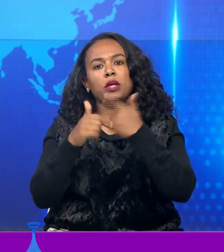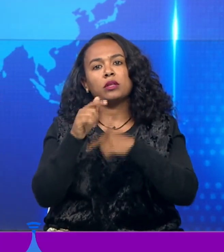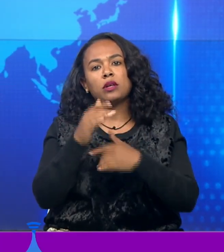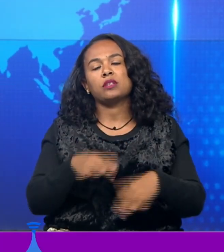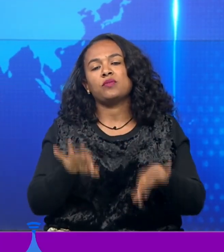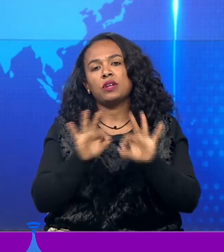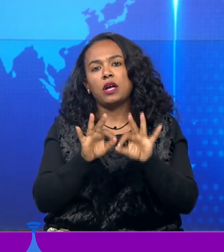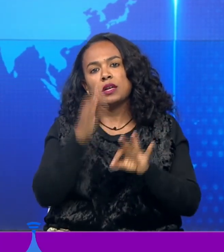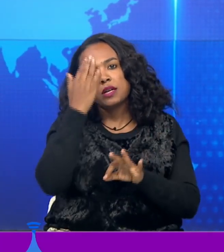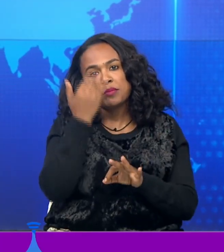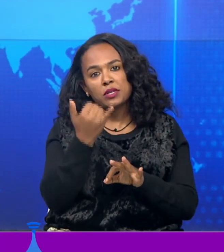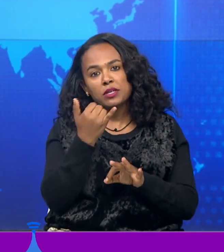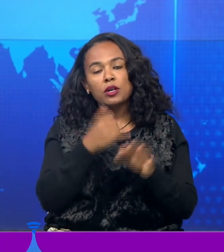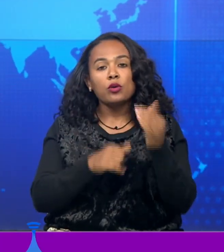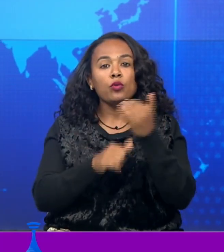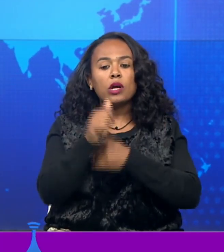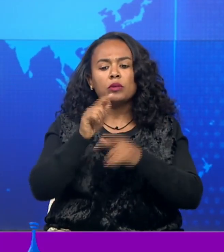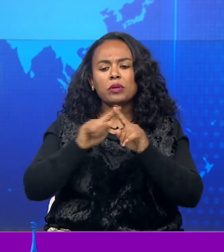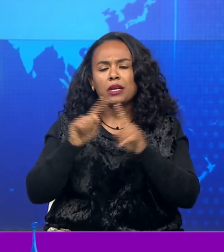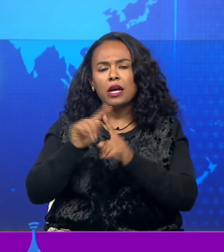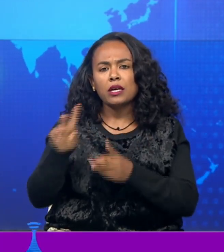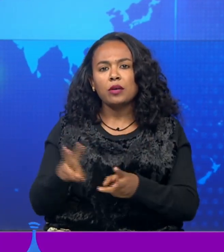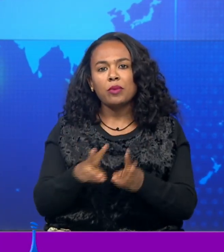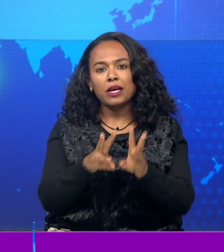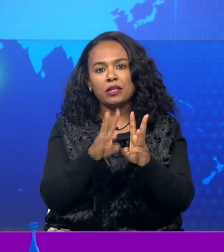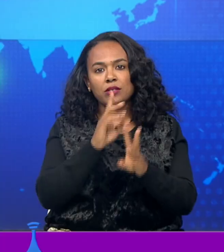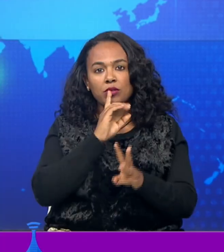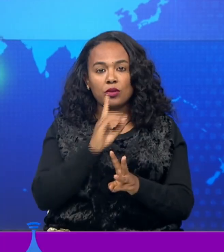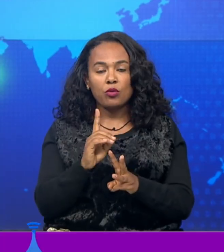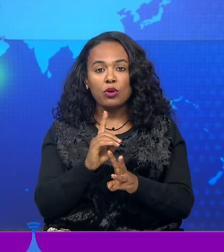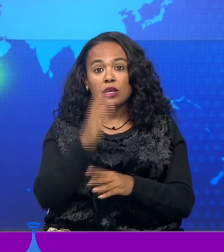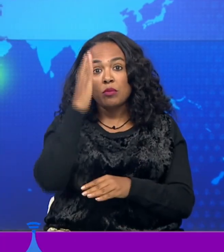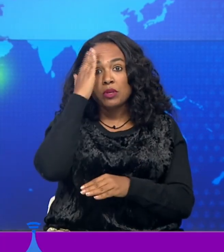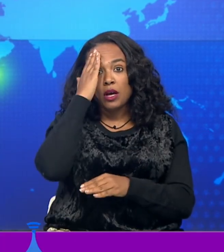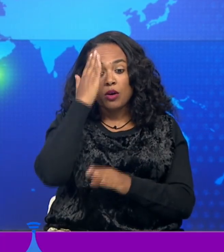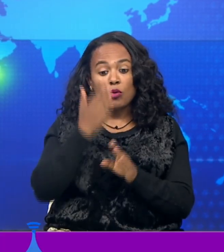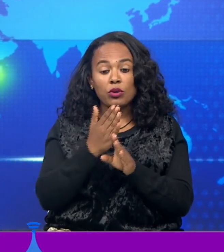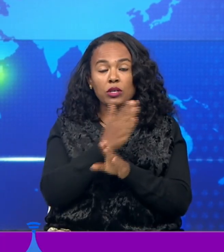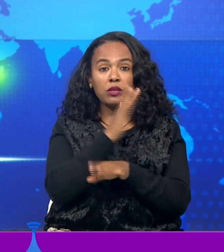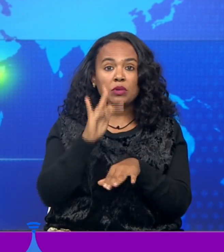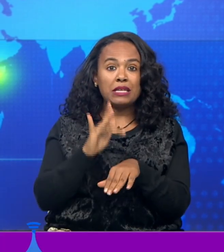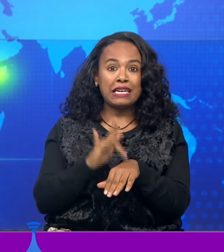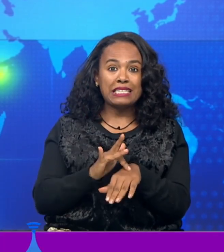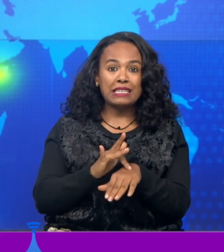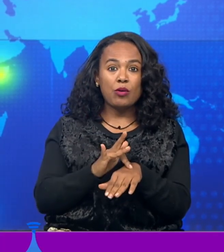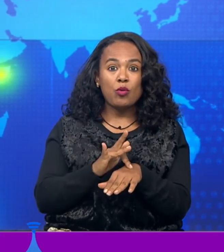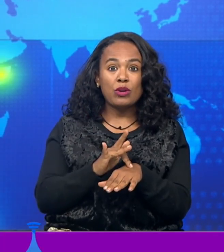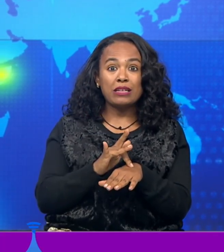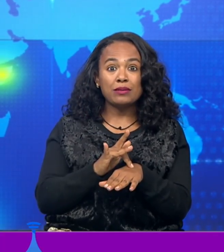አለብን። ለምን ጉዳት በተለያየ መንገድ የደረሰው እንግዲህ እንደምታውቀው ቀደም የጠቀስከው ነጥብ